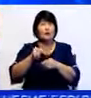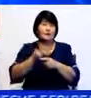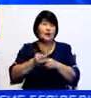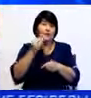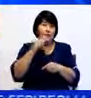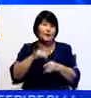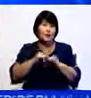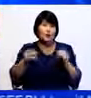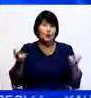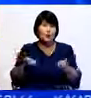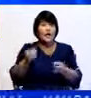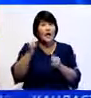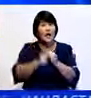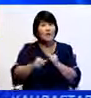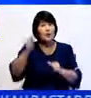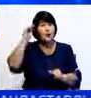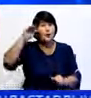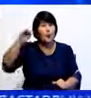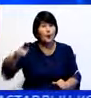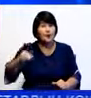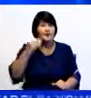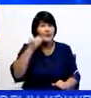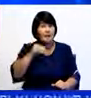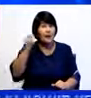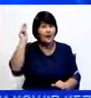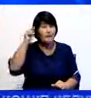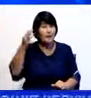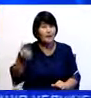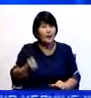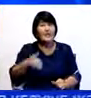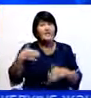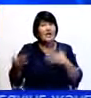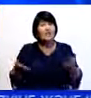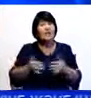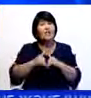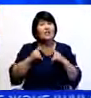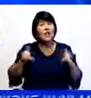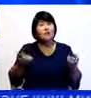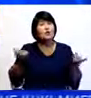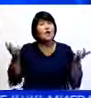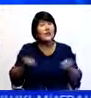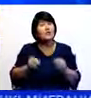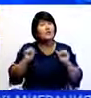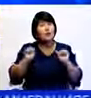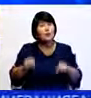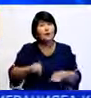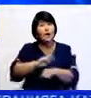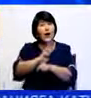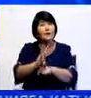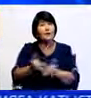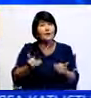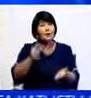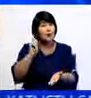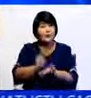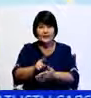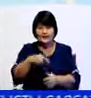жеттілігін айтты. Еліміздің әрбір оқушысы сапалы білім алуы және жан-жақты дамуы үшін қажетті мүмкіндіктермен қамтамасыз етілуі тиіс